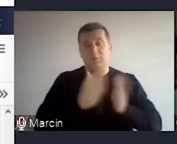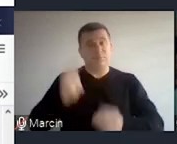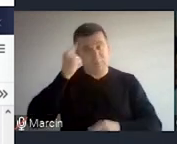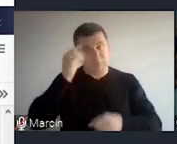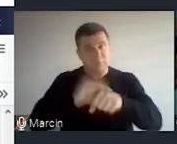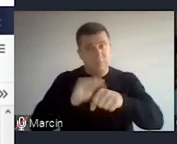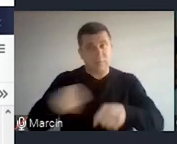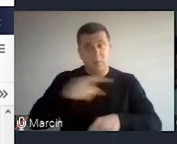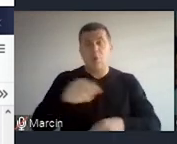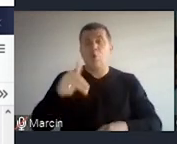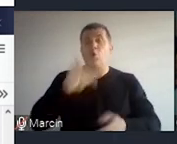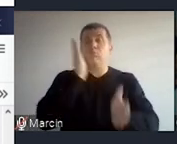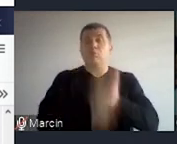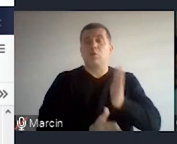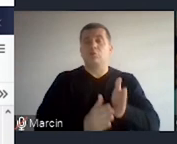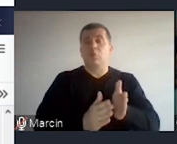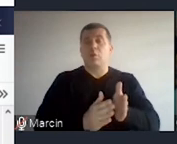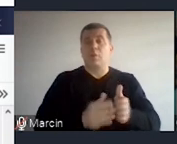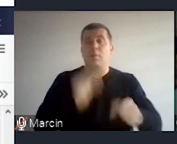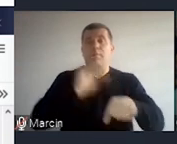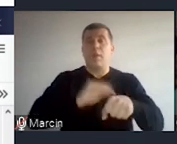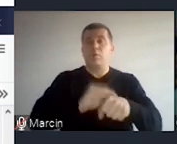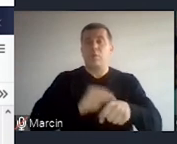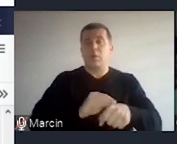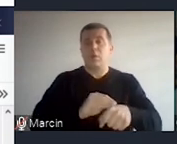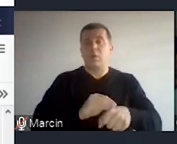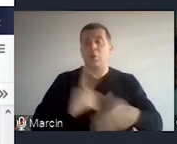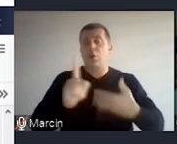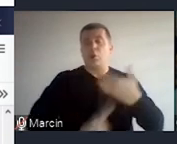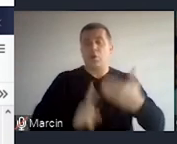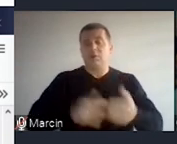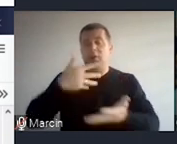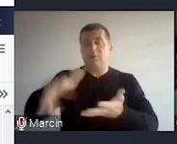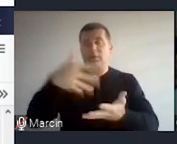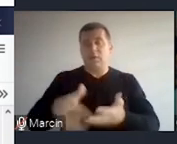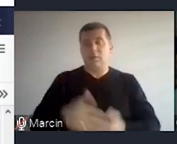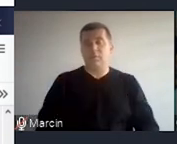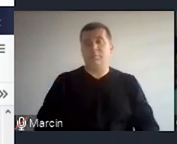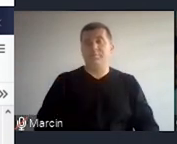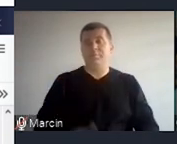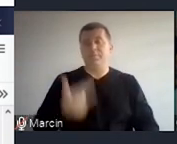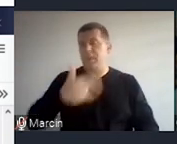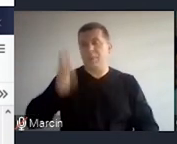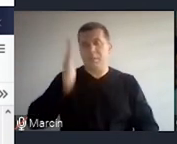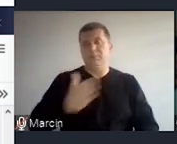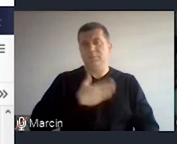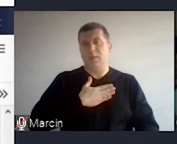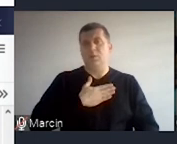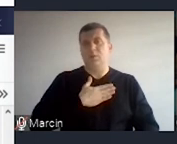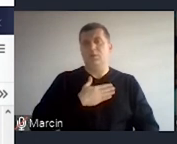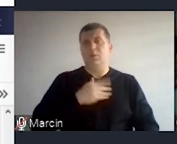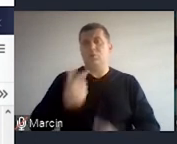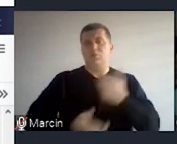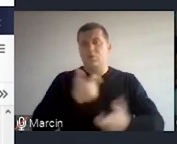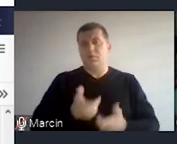że w uproszczonych metodach rozliczania wydatków nie będziemy mieli